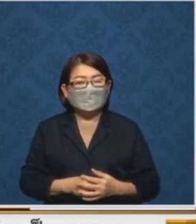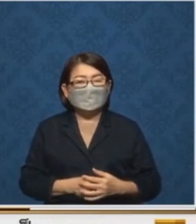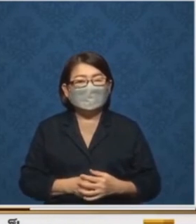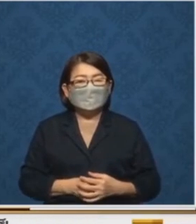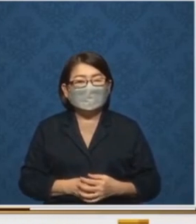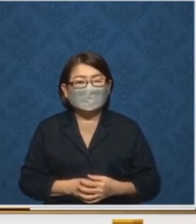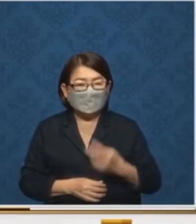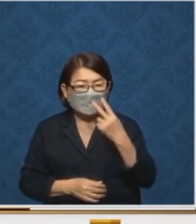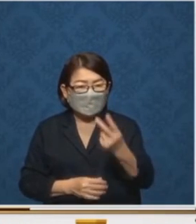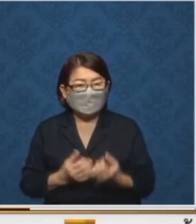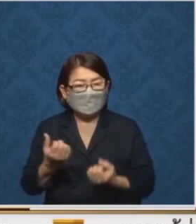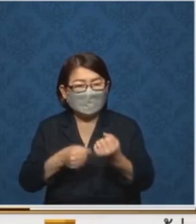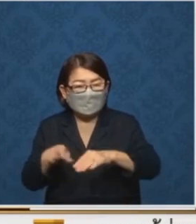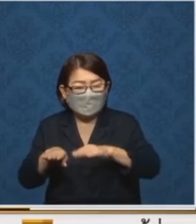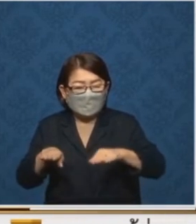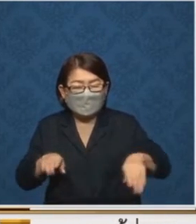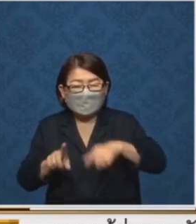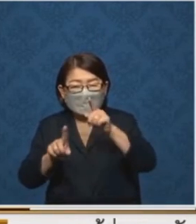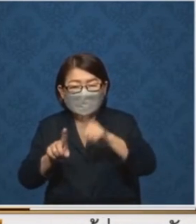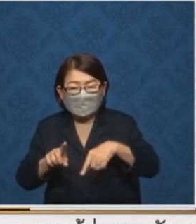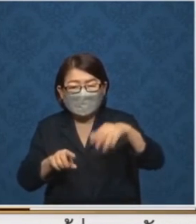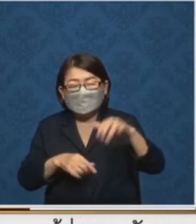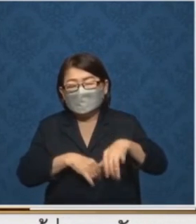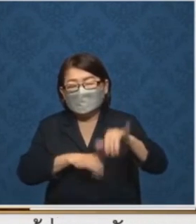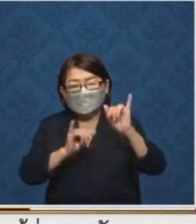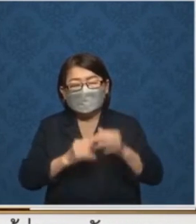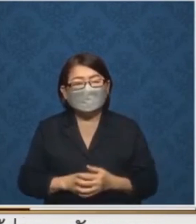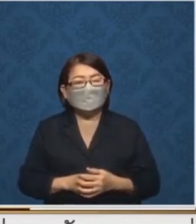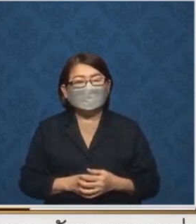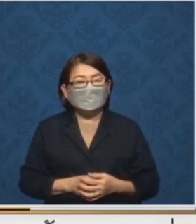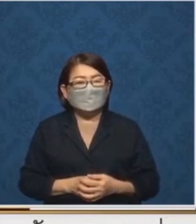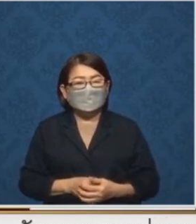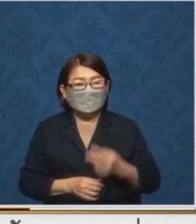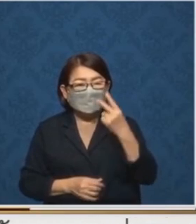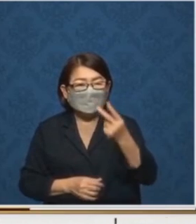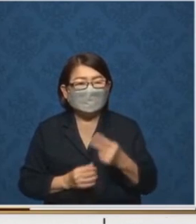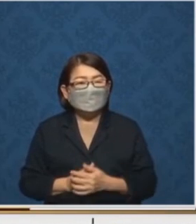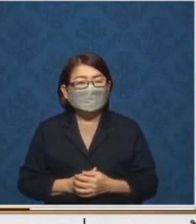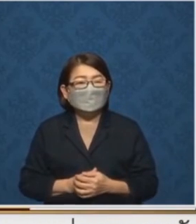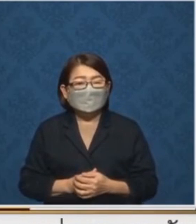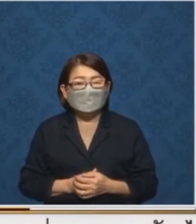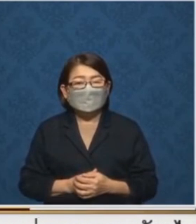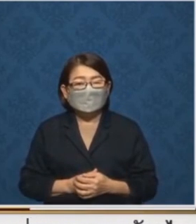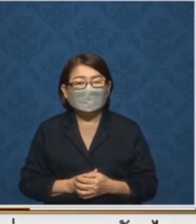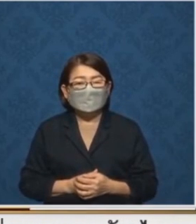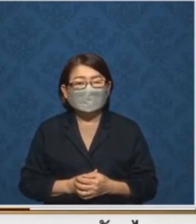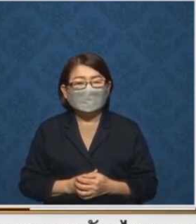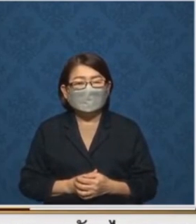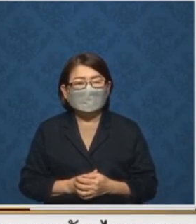บาทเขาอยู่ได้เลยครัไปดแผนต่ไปครับลำแยกขนาด AAA